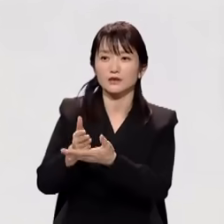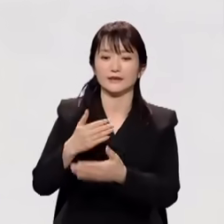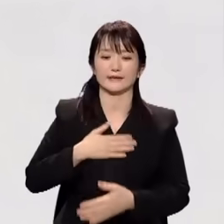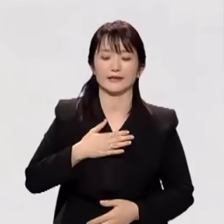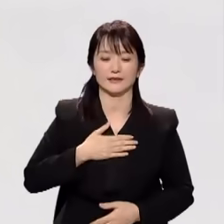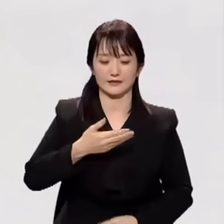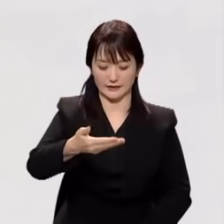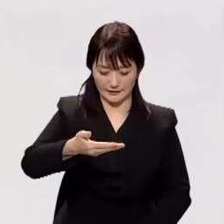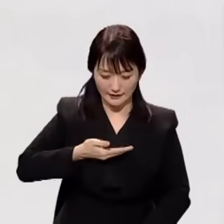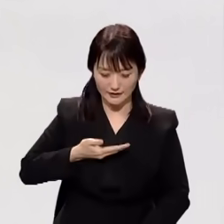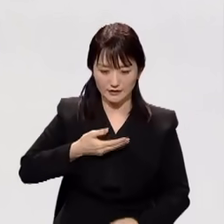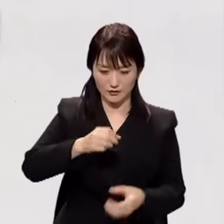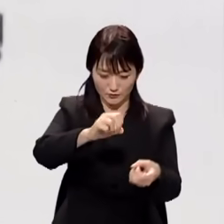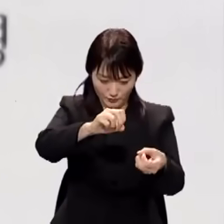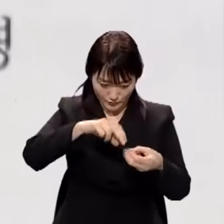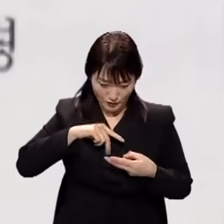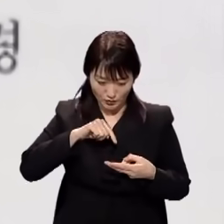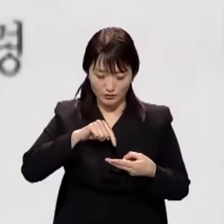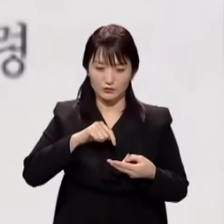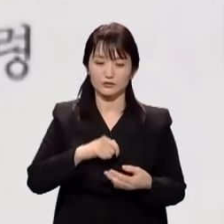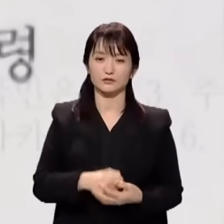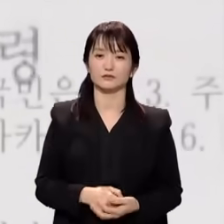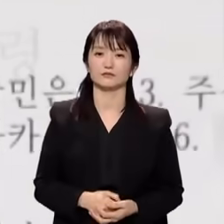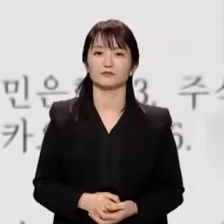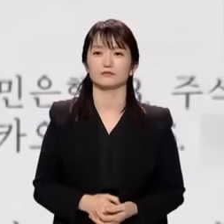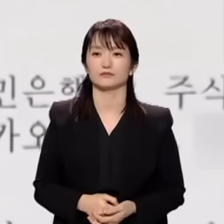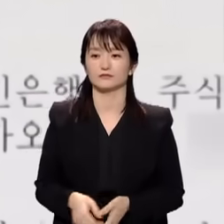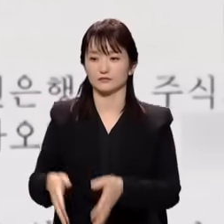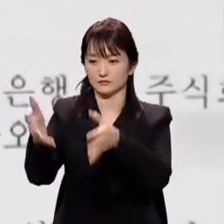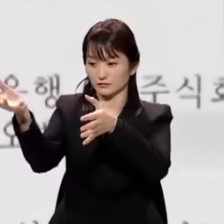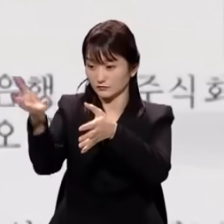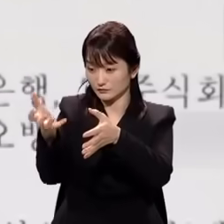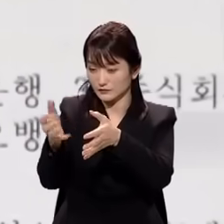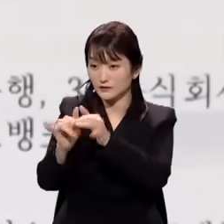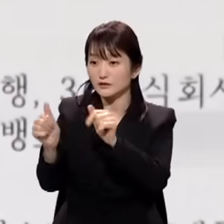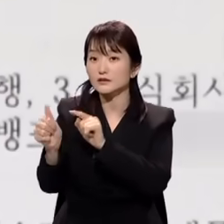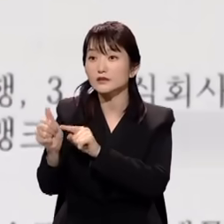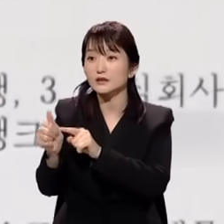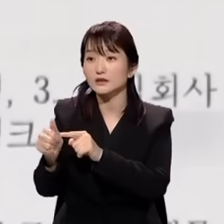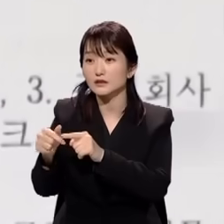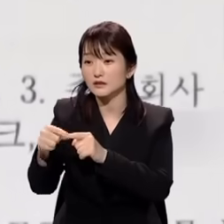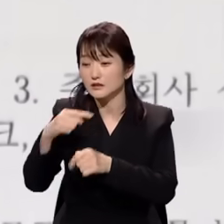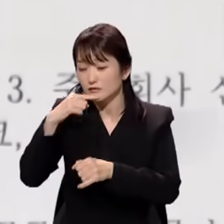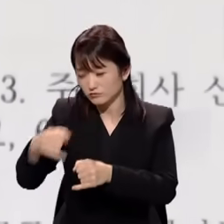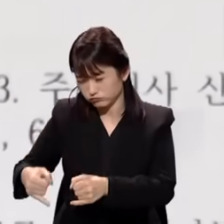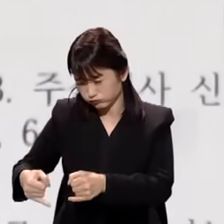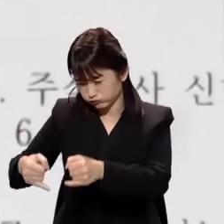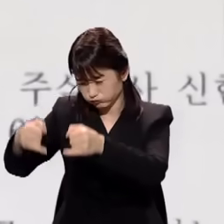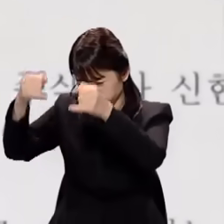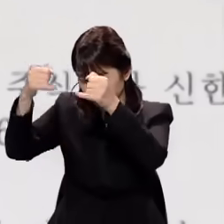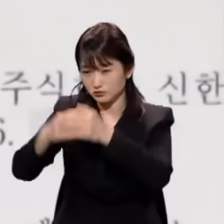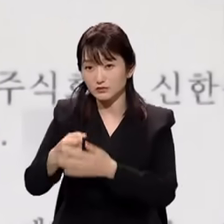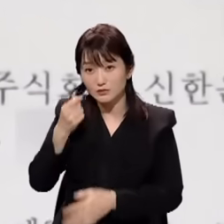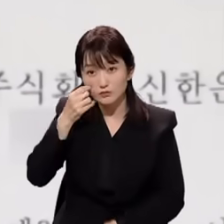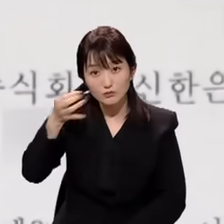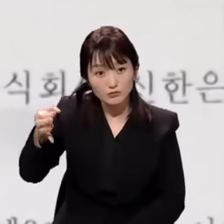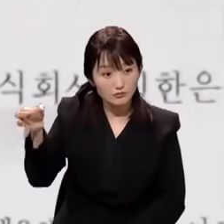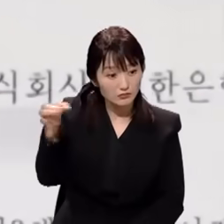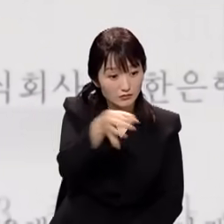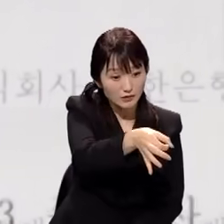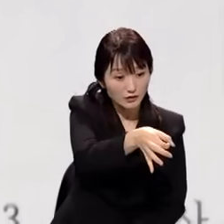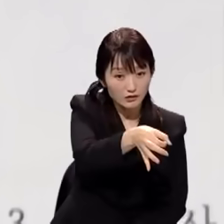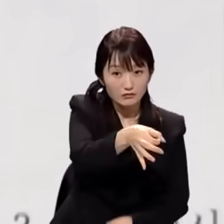보낸 겁니다. 아. 그 얘기인 즉슨 세입자가 빚이 많다는 얘기예요. 그 빚이 많으면 월세 받을 가능성이